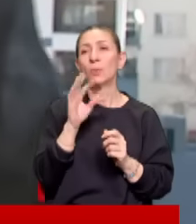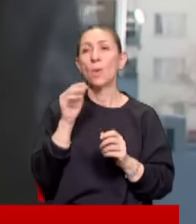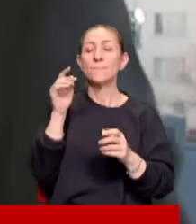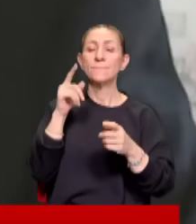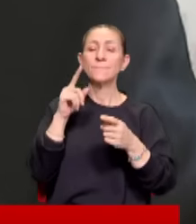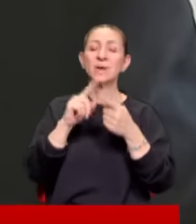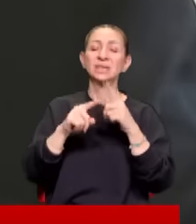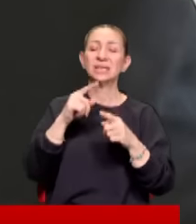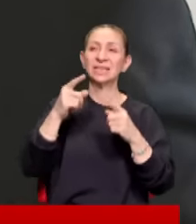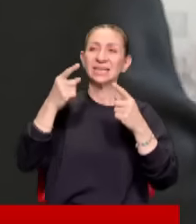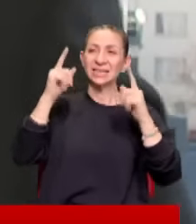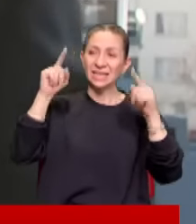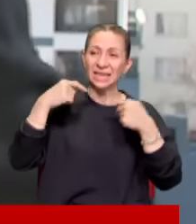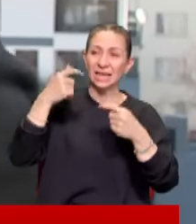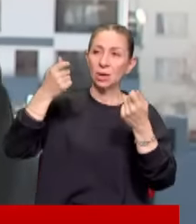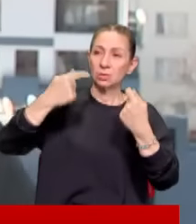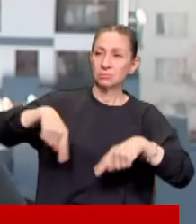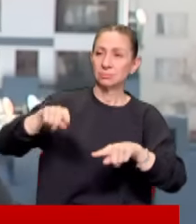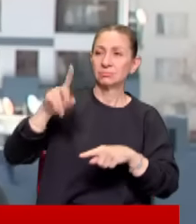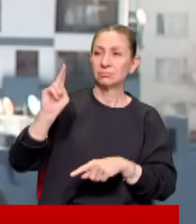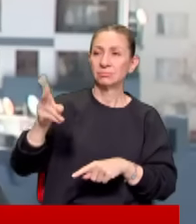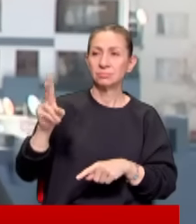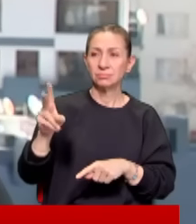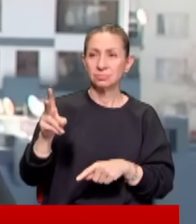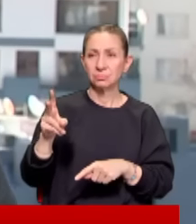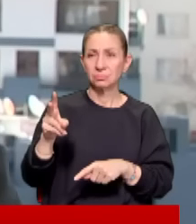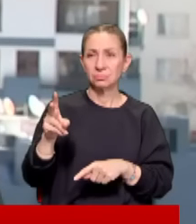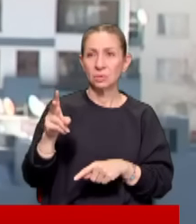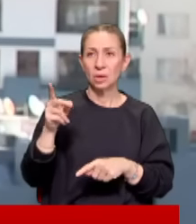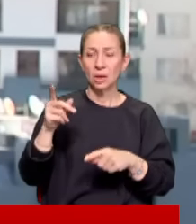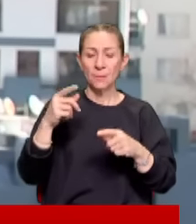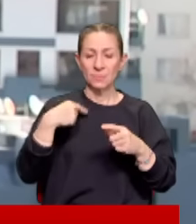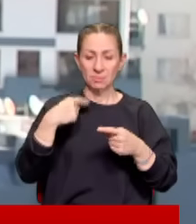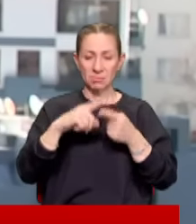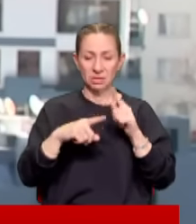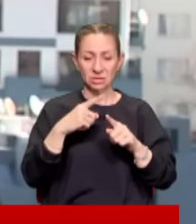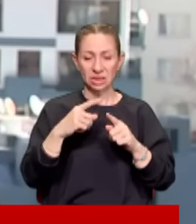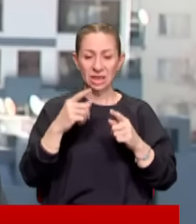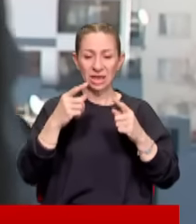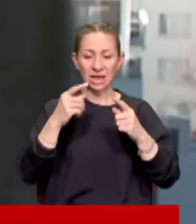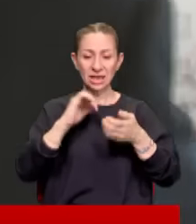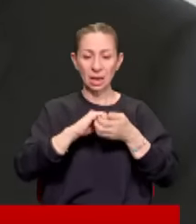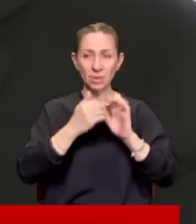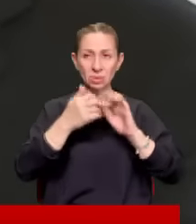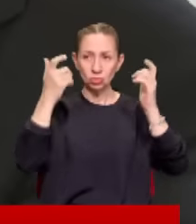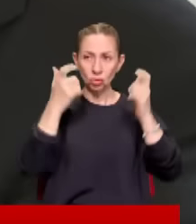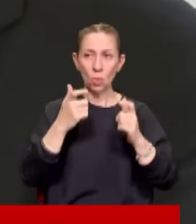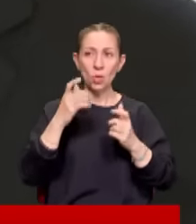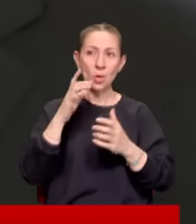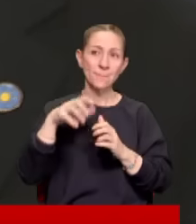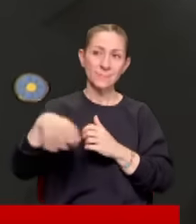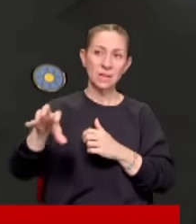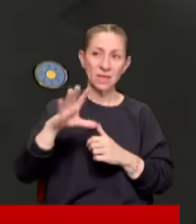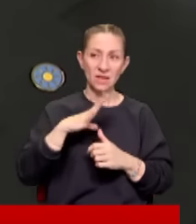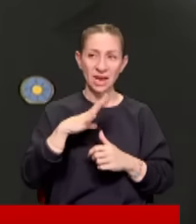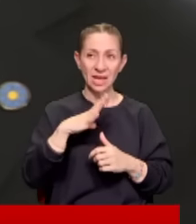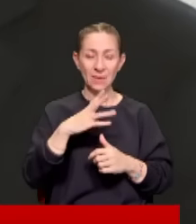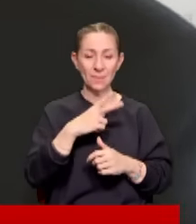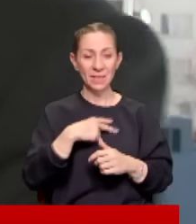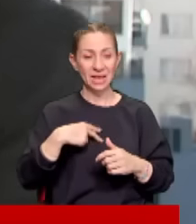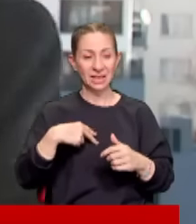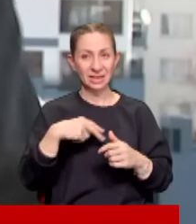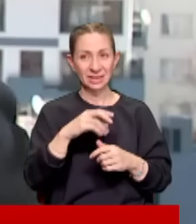partinin yetkili organlarında kampanya dili. Onlar da yani partimizin kampanyadan sorumlu birimleri var. Yerel